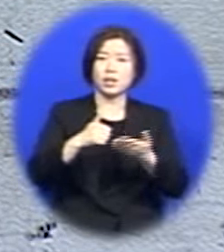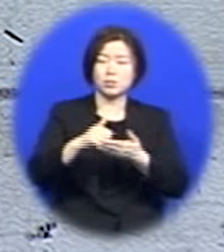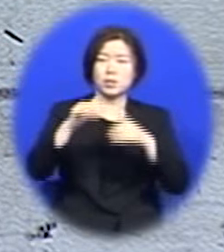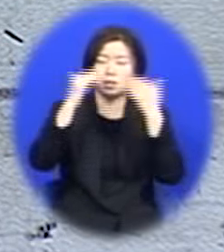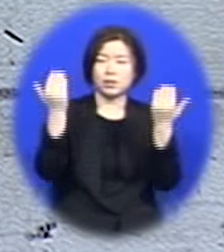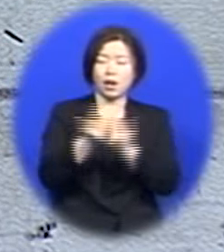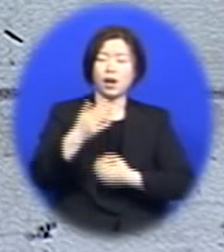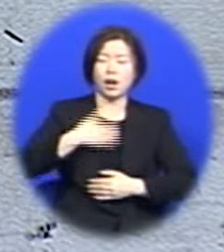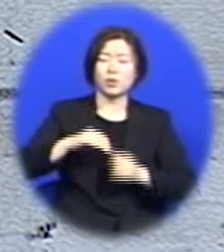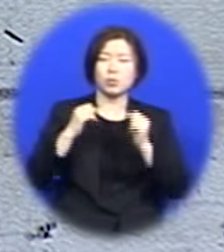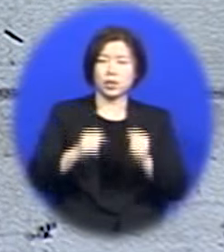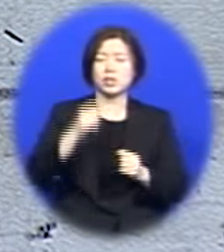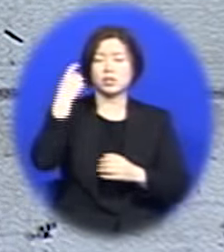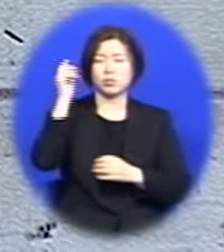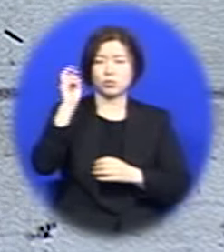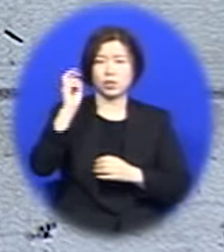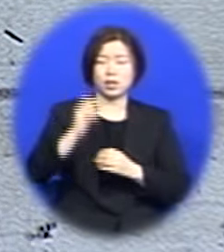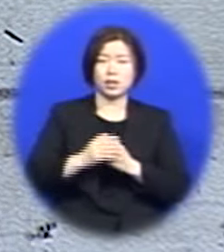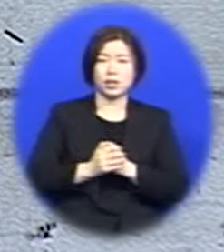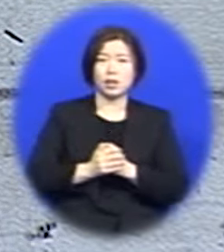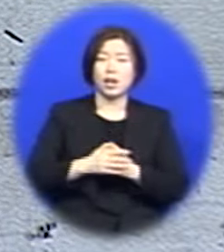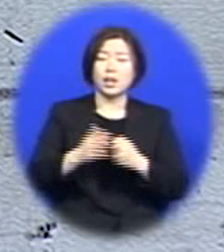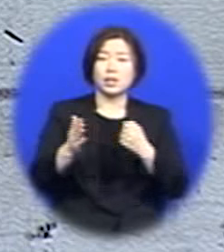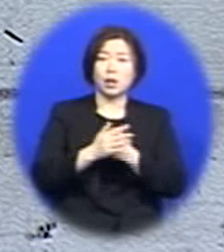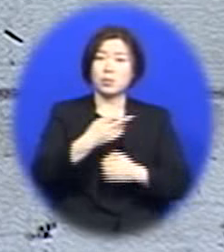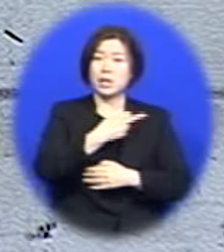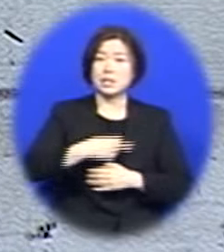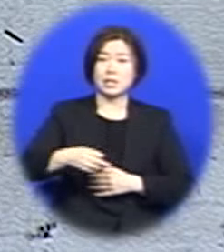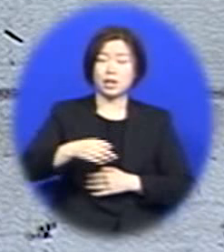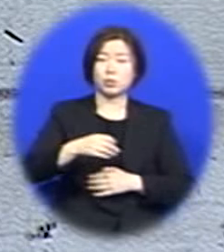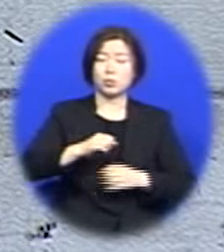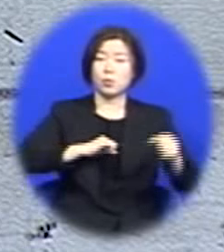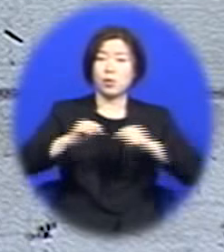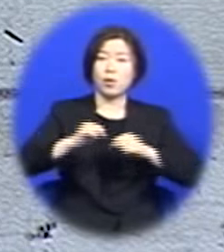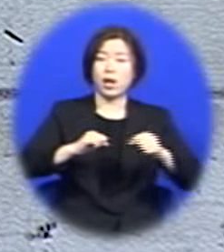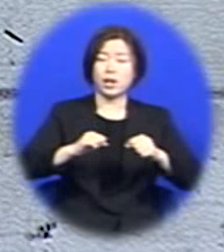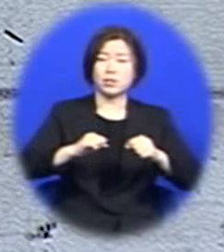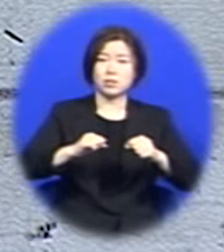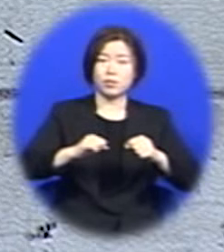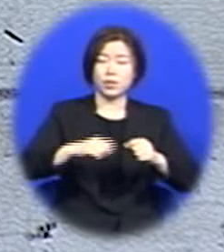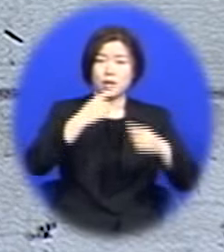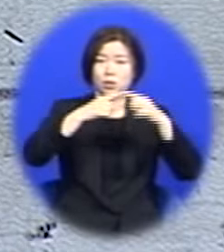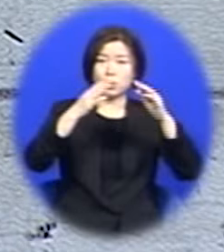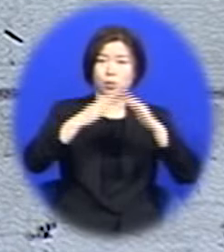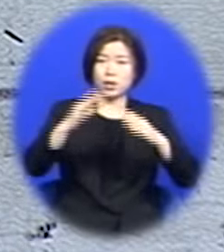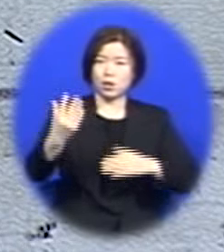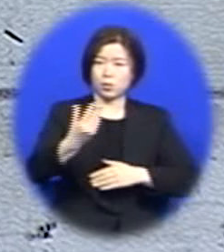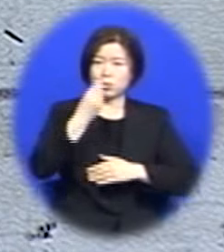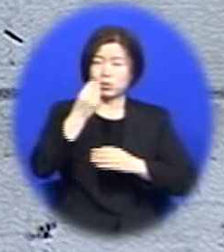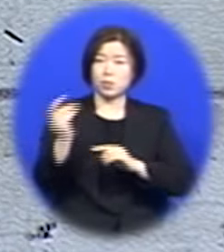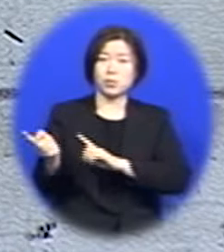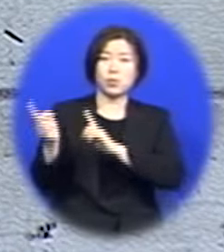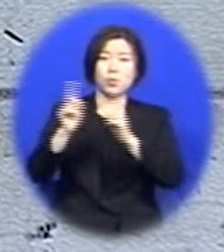계시는구나. 다시 그래서 사도행전의 교회가 거룩함을 회복합니다.